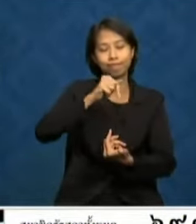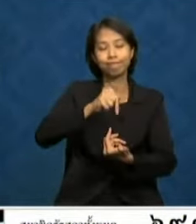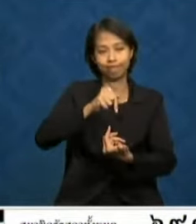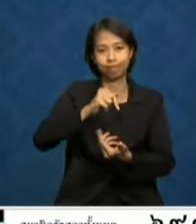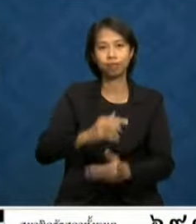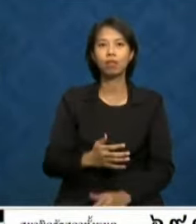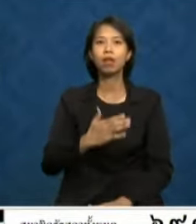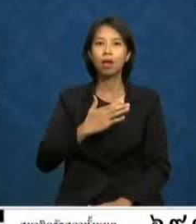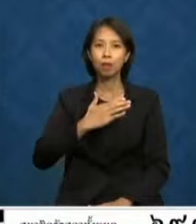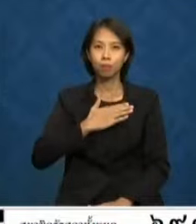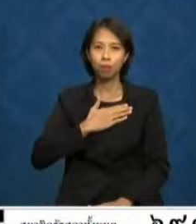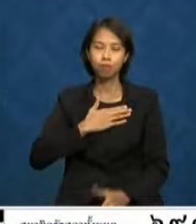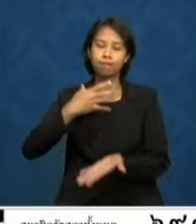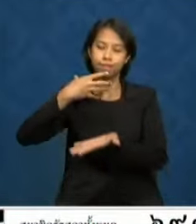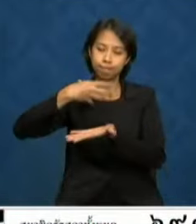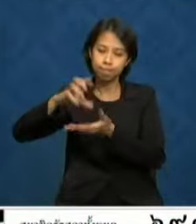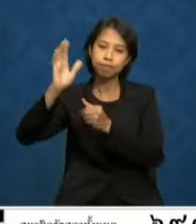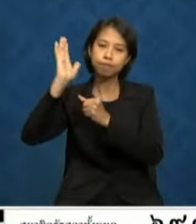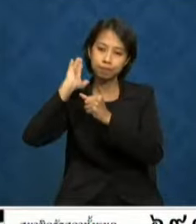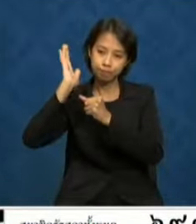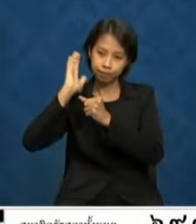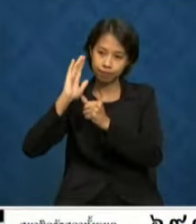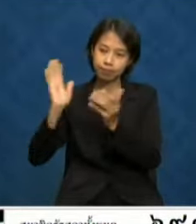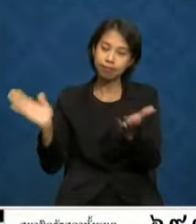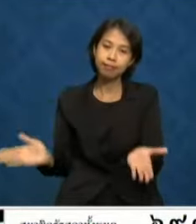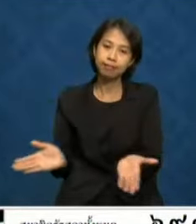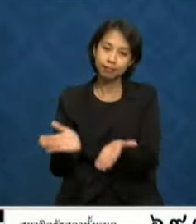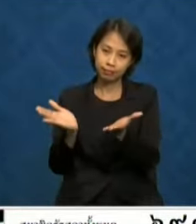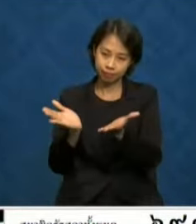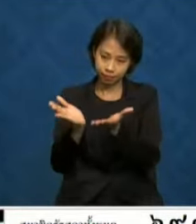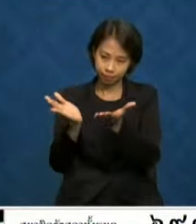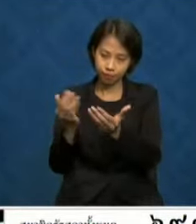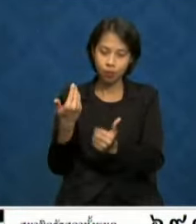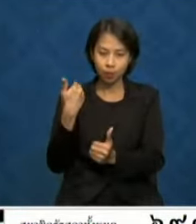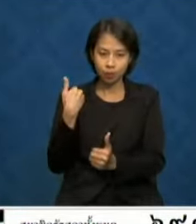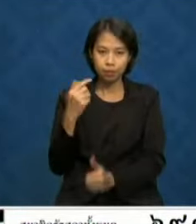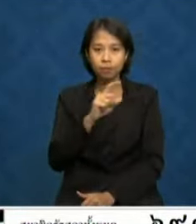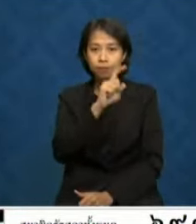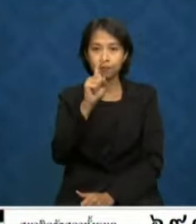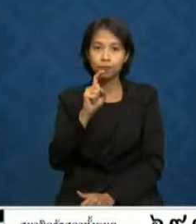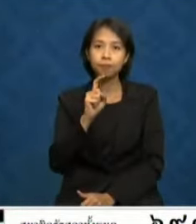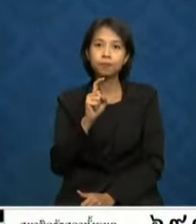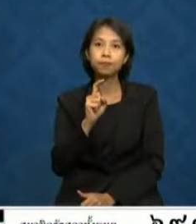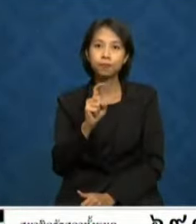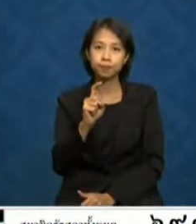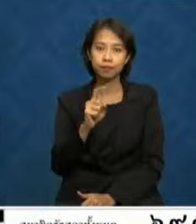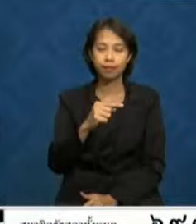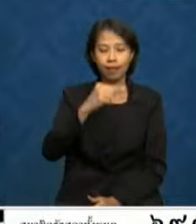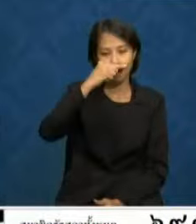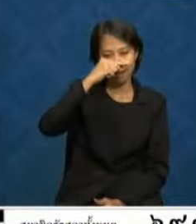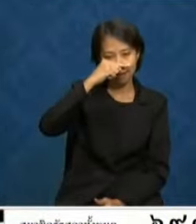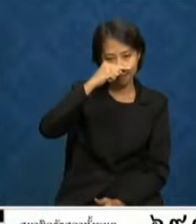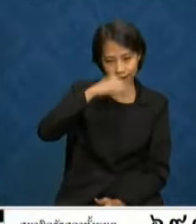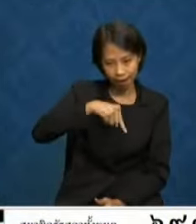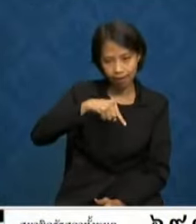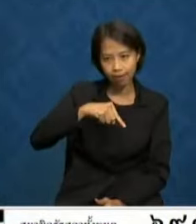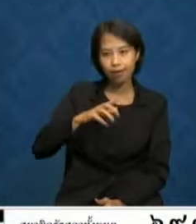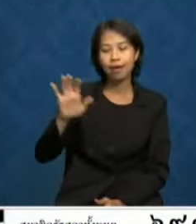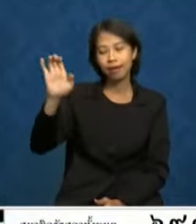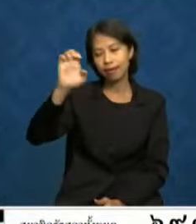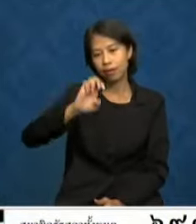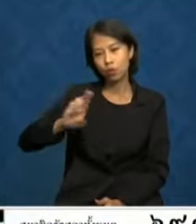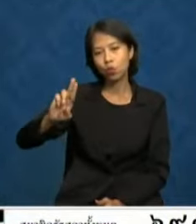กับผมขออนุญาตอภิปรายสนับสนุนและตั้งข้อสังเกตนะครับต่อไทย EU PCA